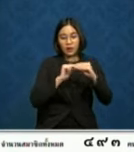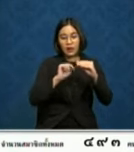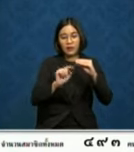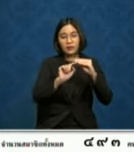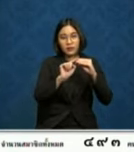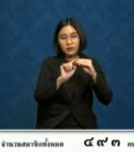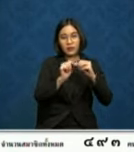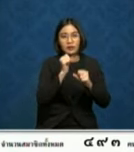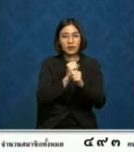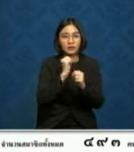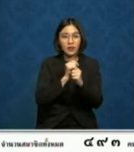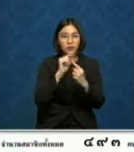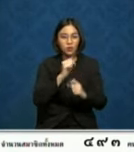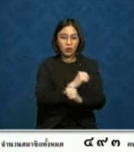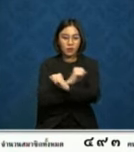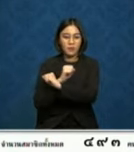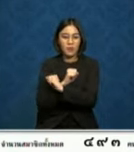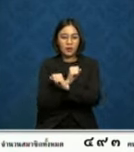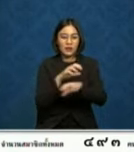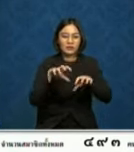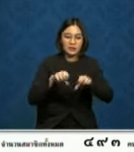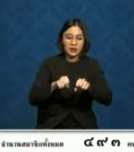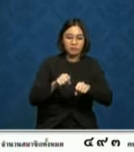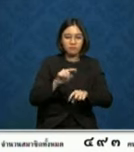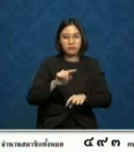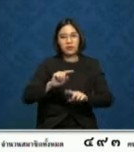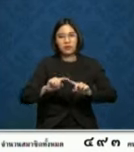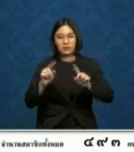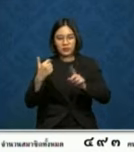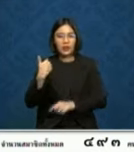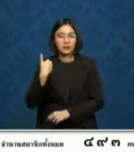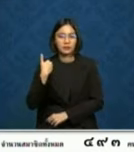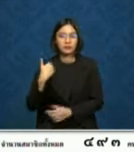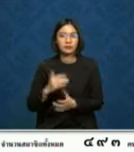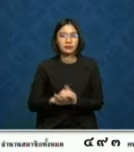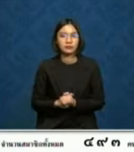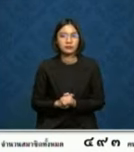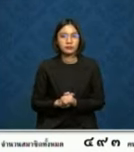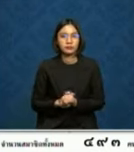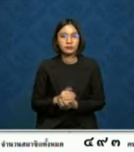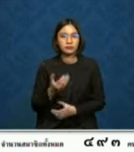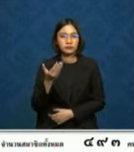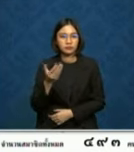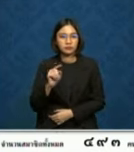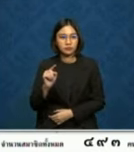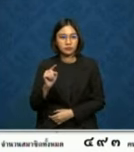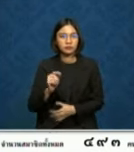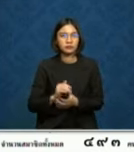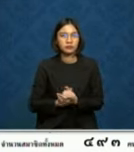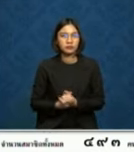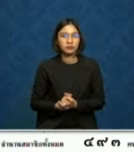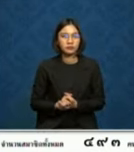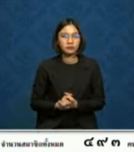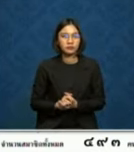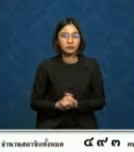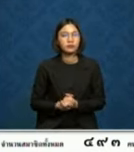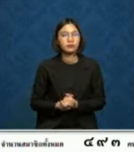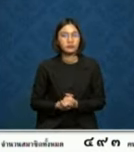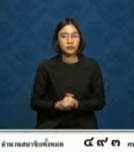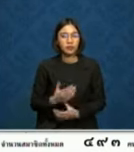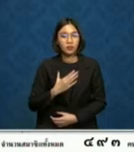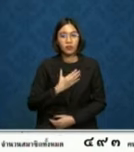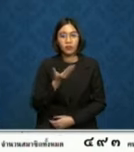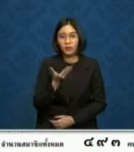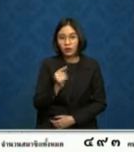การดำเนินการในการปกป้องและจับกุมเนี่ยมันต่างกันเยอะมากๆนะครับขอสไลด์ต่อไปครับทีนี้ผมจะขอ